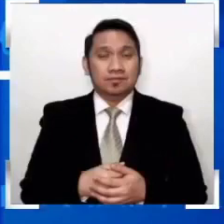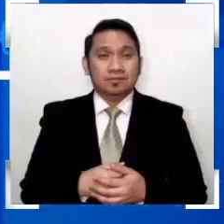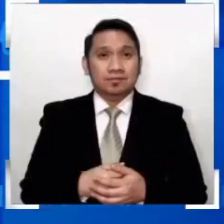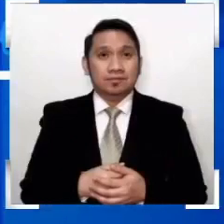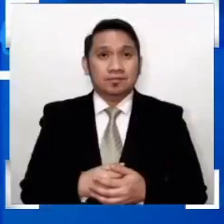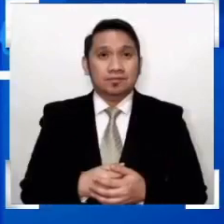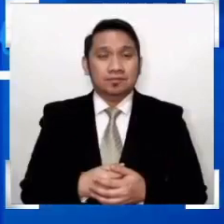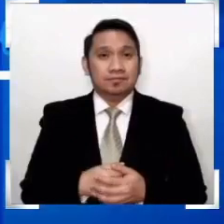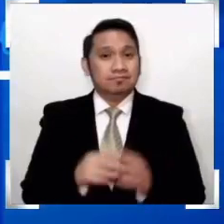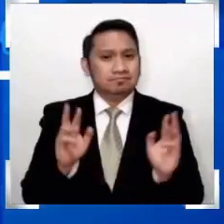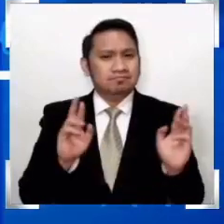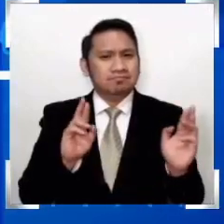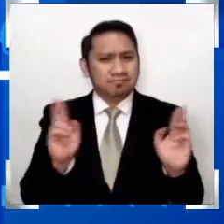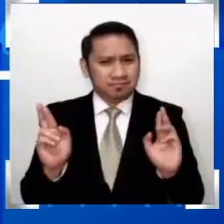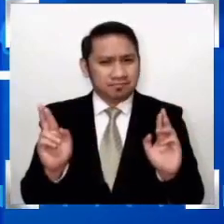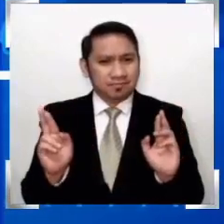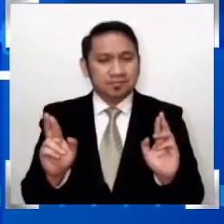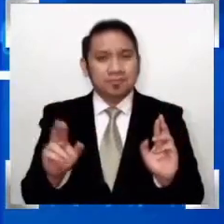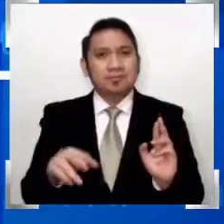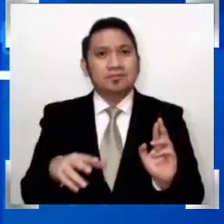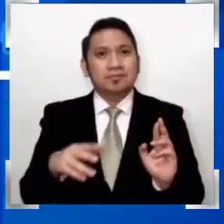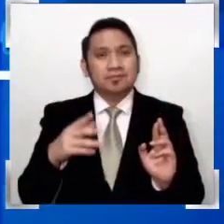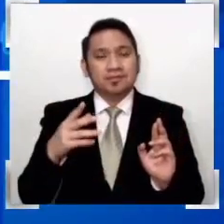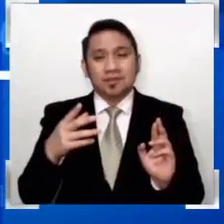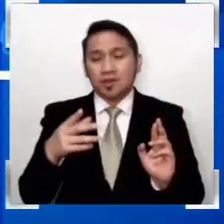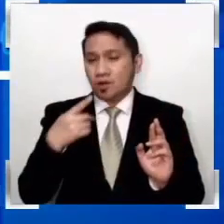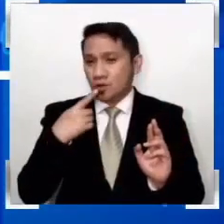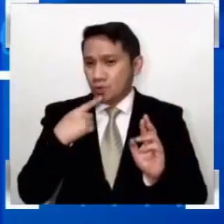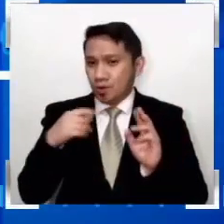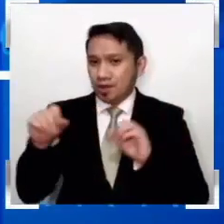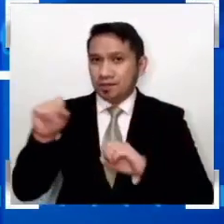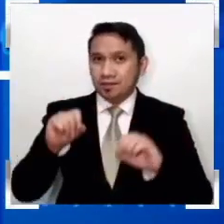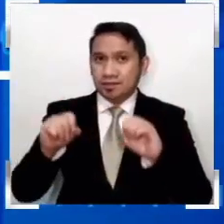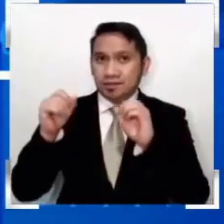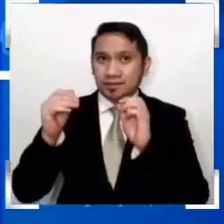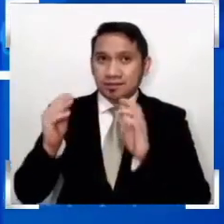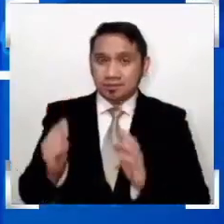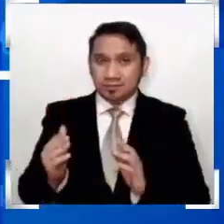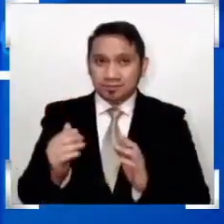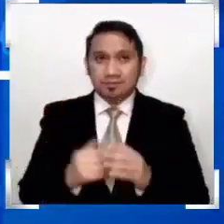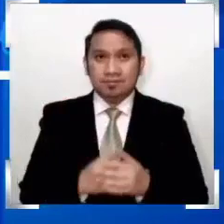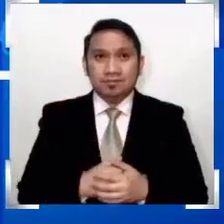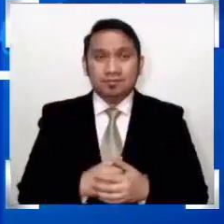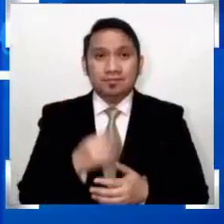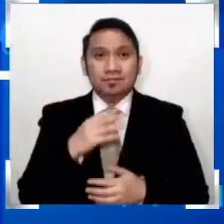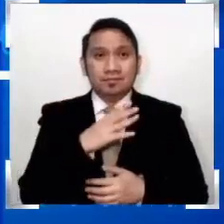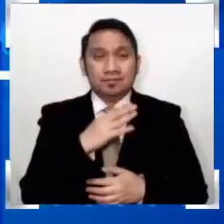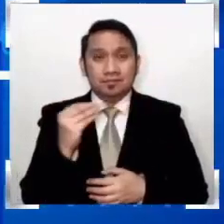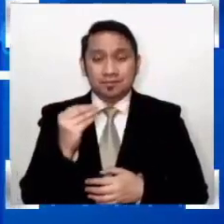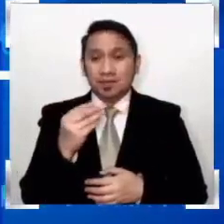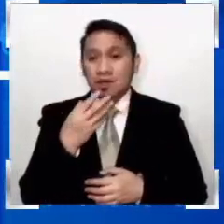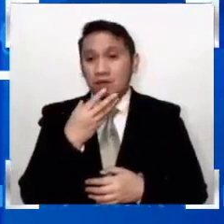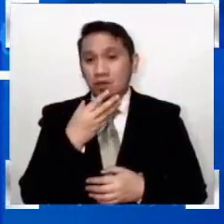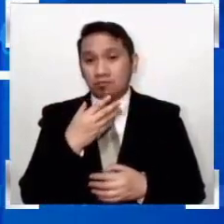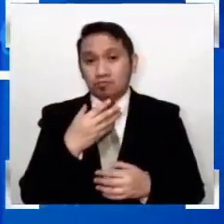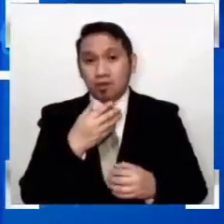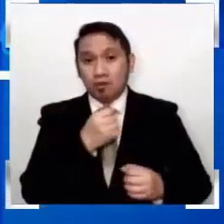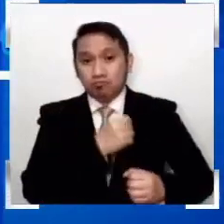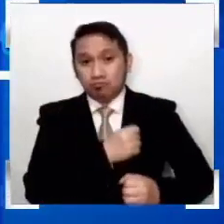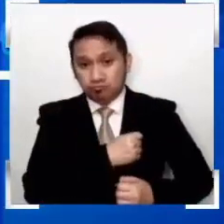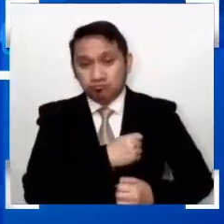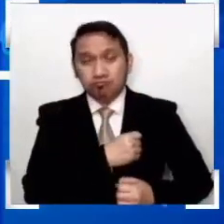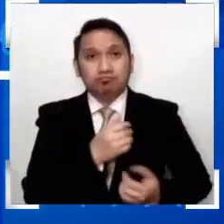Humanda ng makilala ang scientist sa Camp Big Falcon at ang mga mandirigma na bumubuo